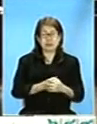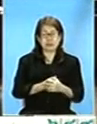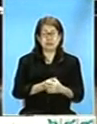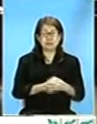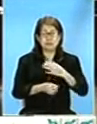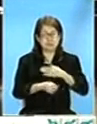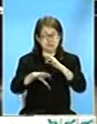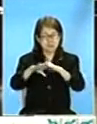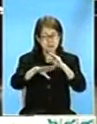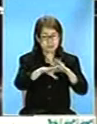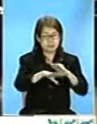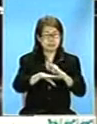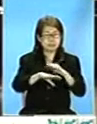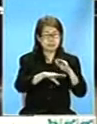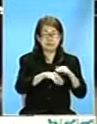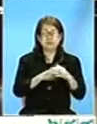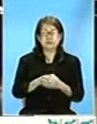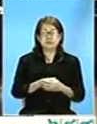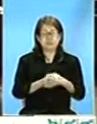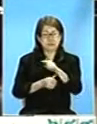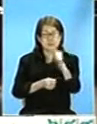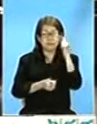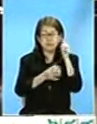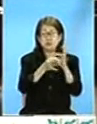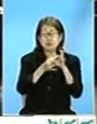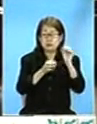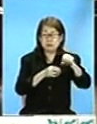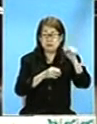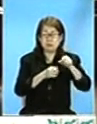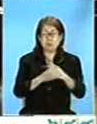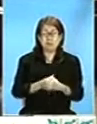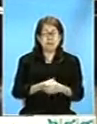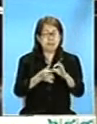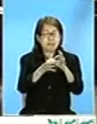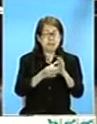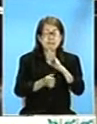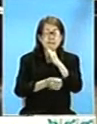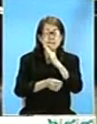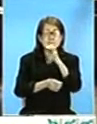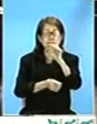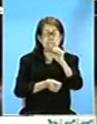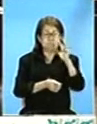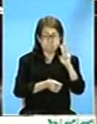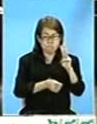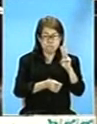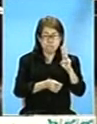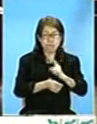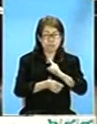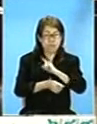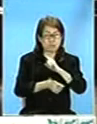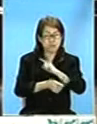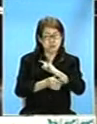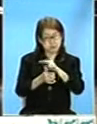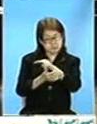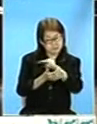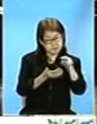ผมย้ำอีกอย่างนะครับอีกประเด็นหนึ่งที่ท่านห่วงว่าถ้าสว.ต้องเป็นผู้ให้ความ